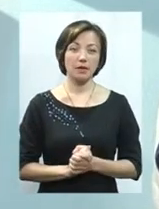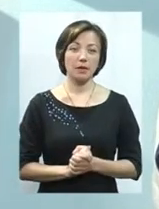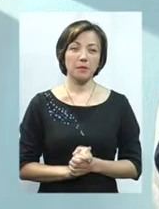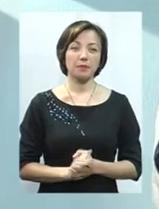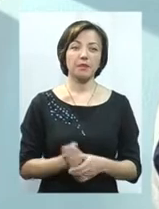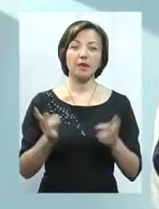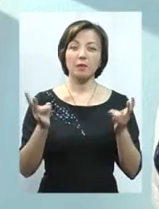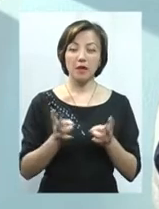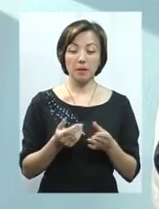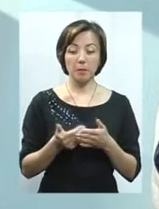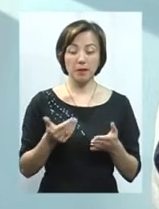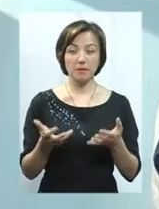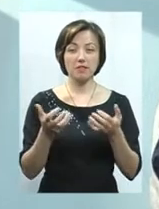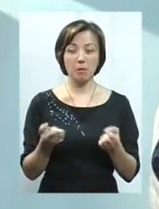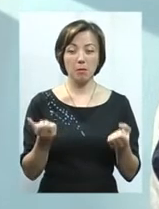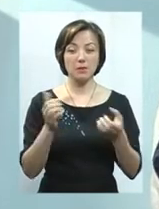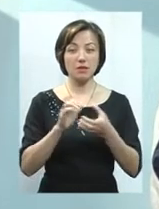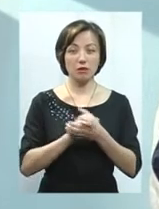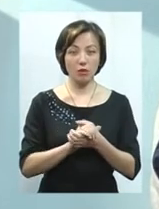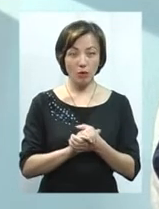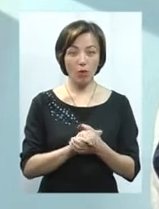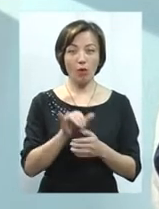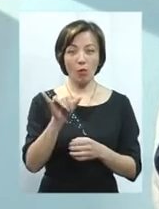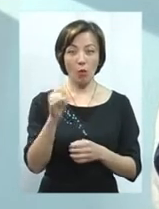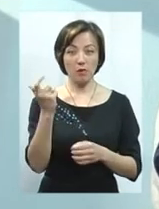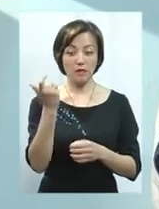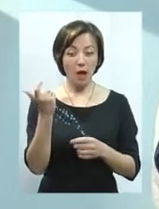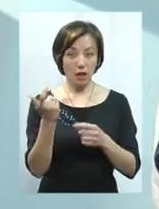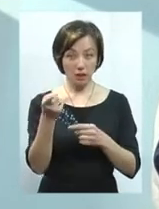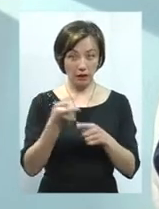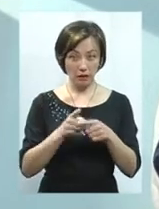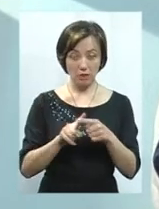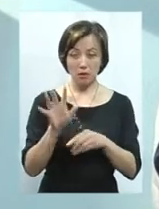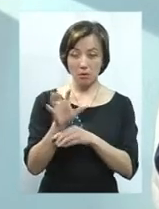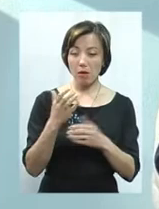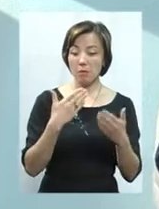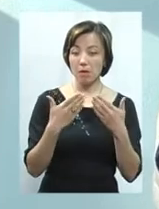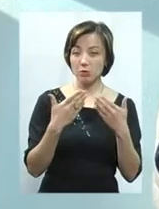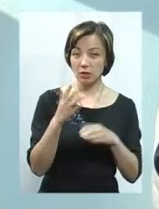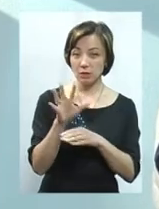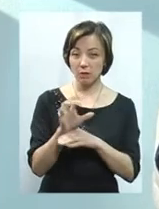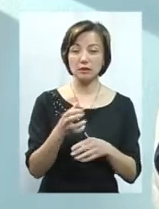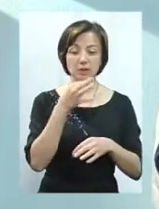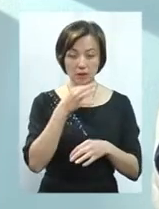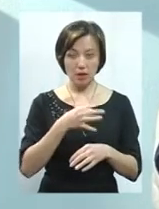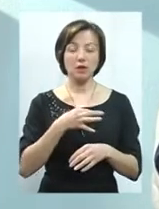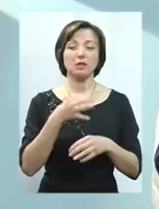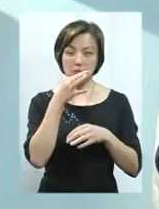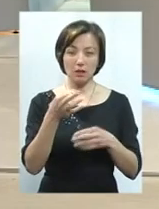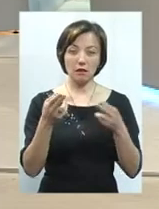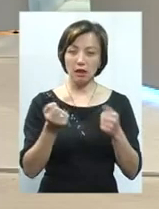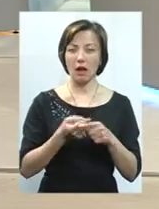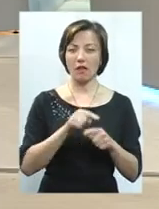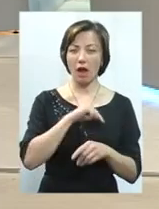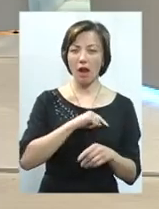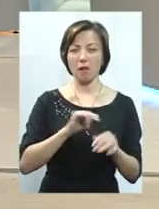необходимо перед тем, как взять, познакомиться с заводчиком, у которого бы хотели взять и собачку, пообщаться с этой собачкой и сказать, да, этот характер, это